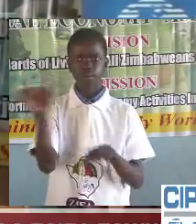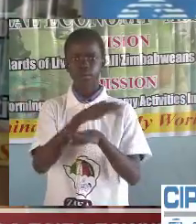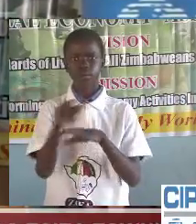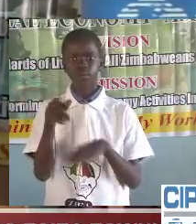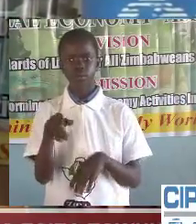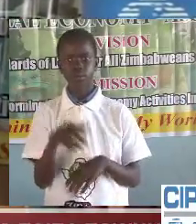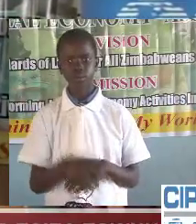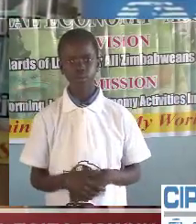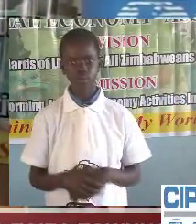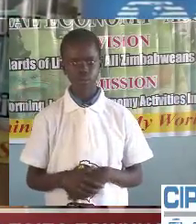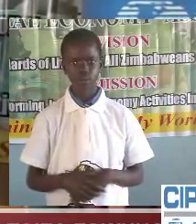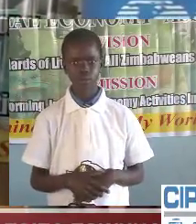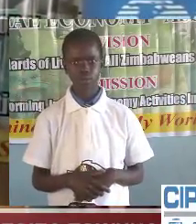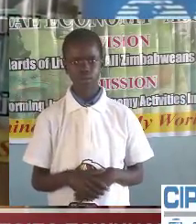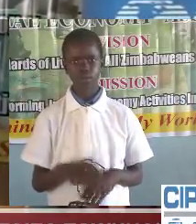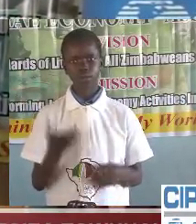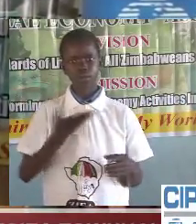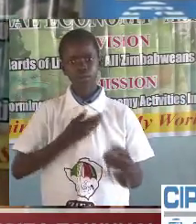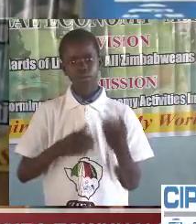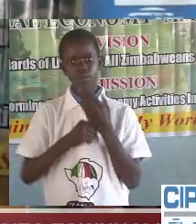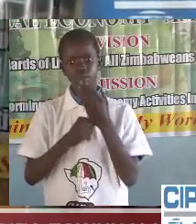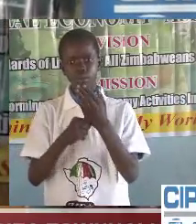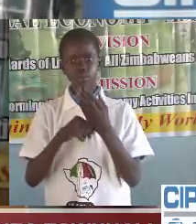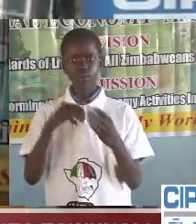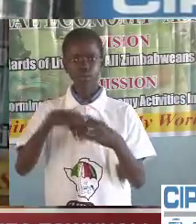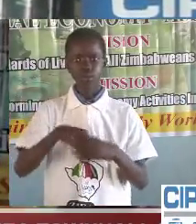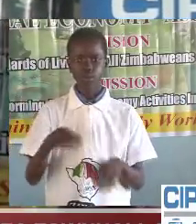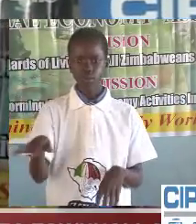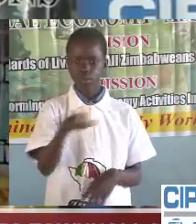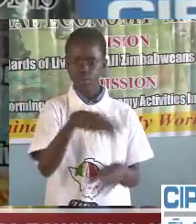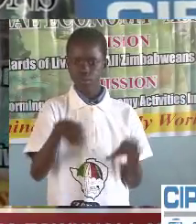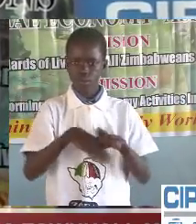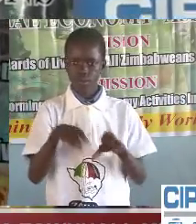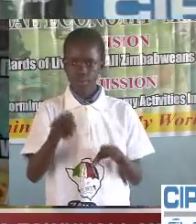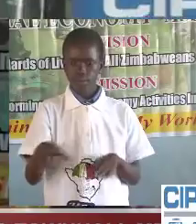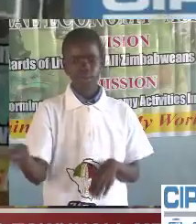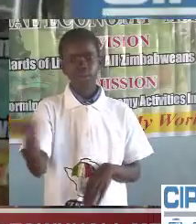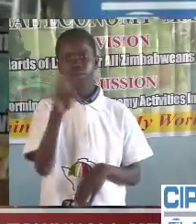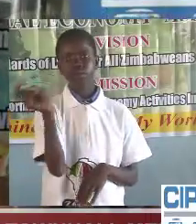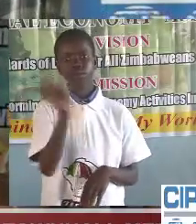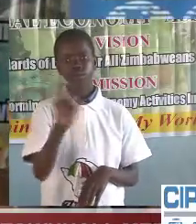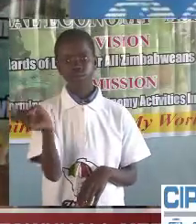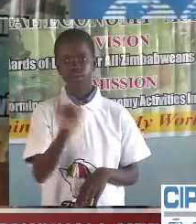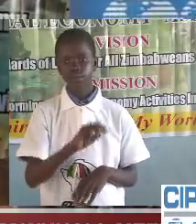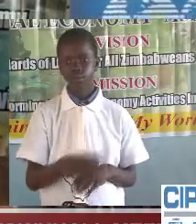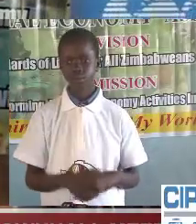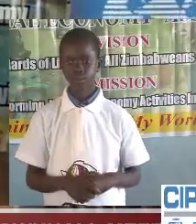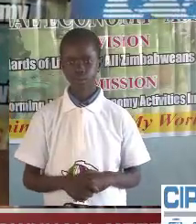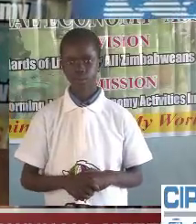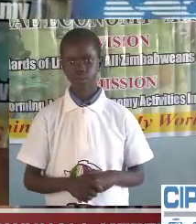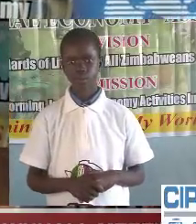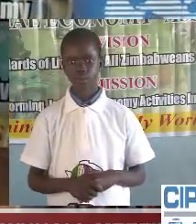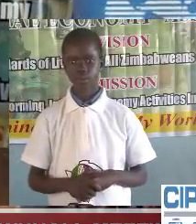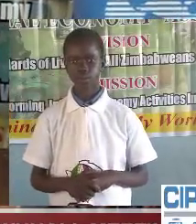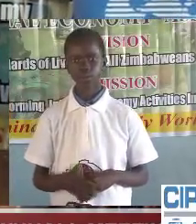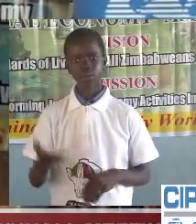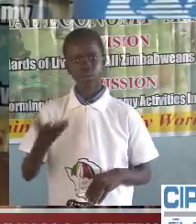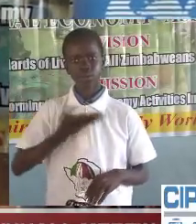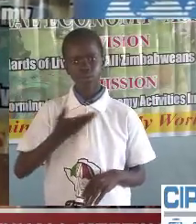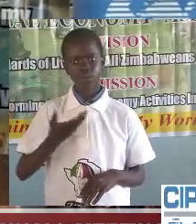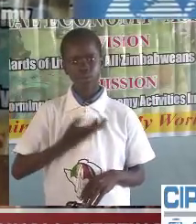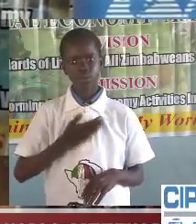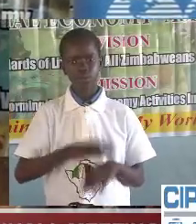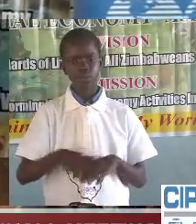pazvose tine utungamiriri hweZCIEA munomo muMasvingo unotungamirirwa naterritorial president